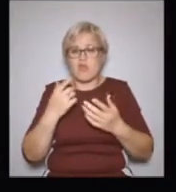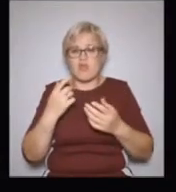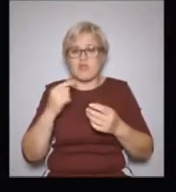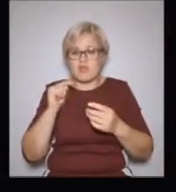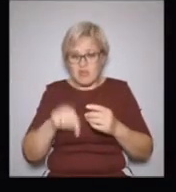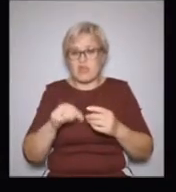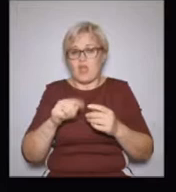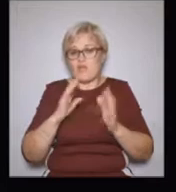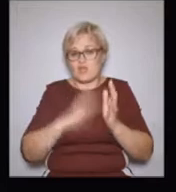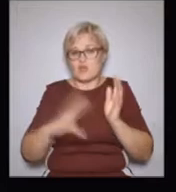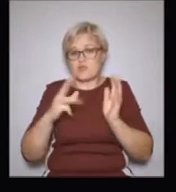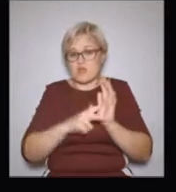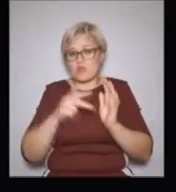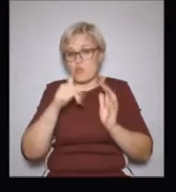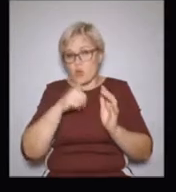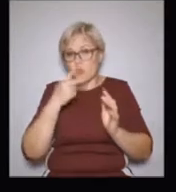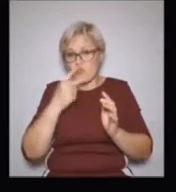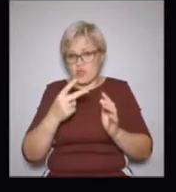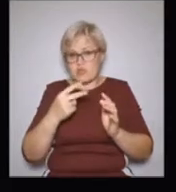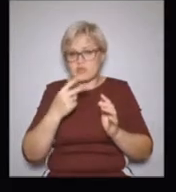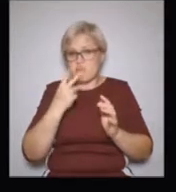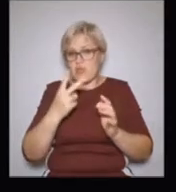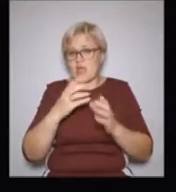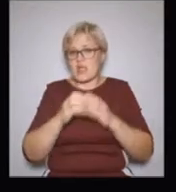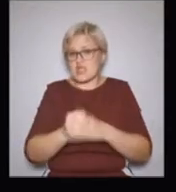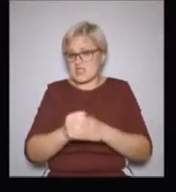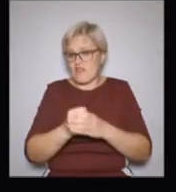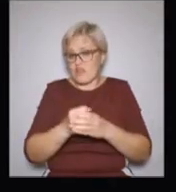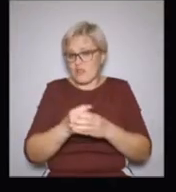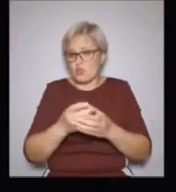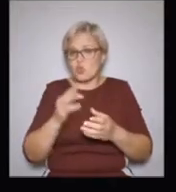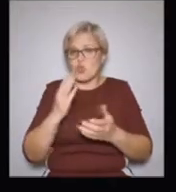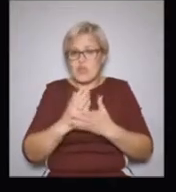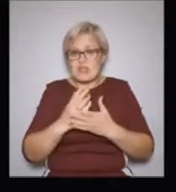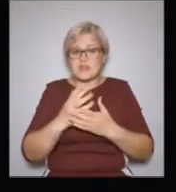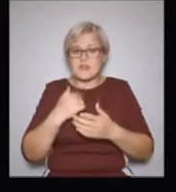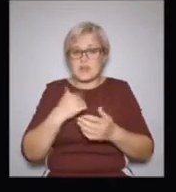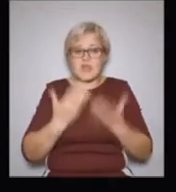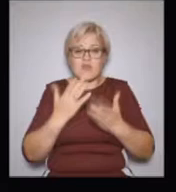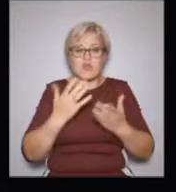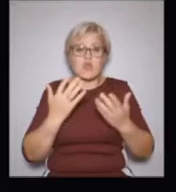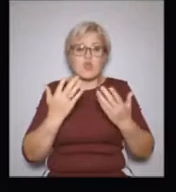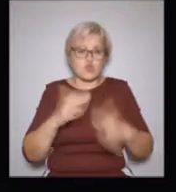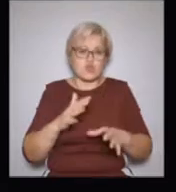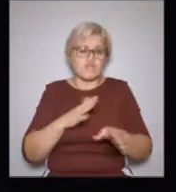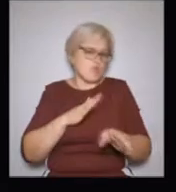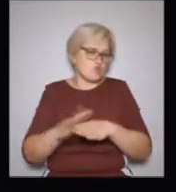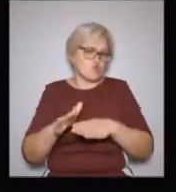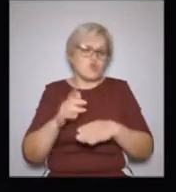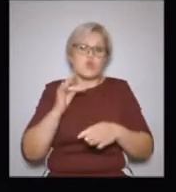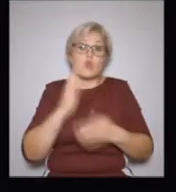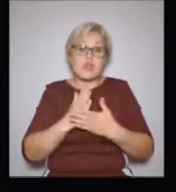с поселка то есть поедет на олимпийские для меня это наверно было уже мечтаете не медали еще что-то и это я считаю